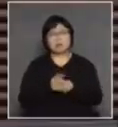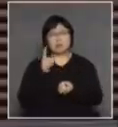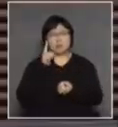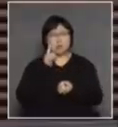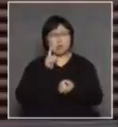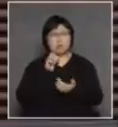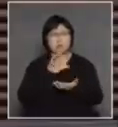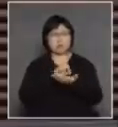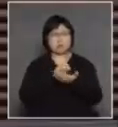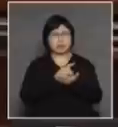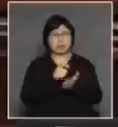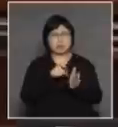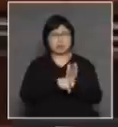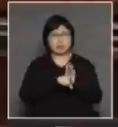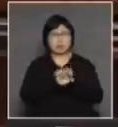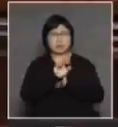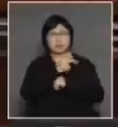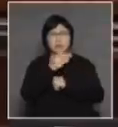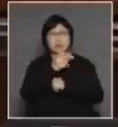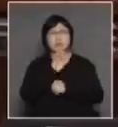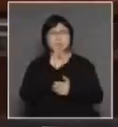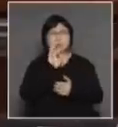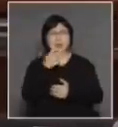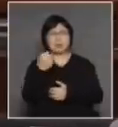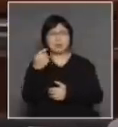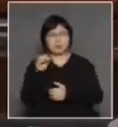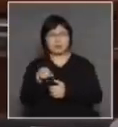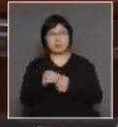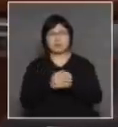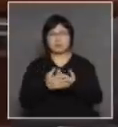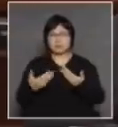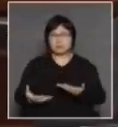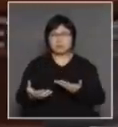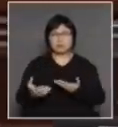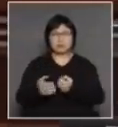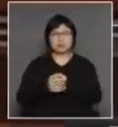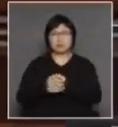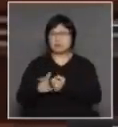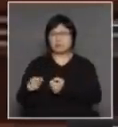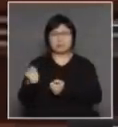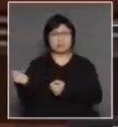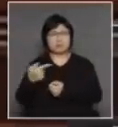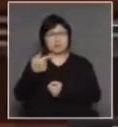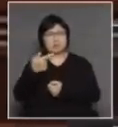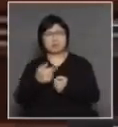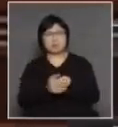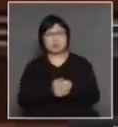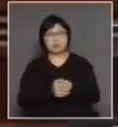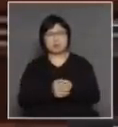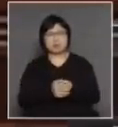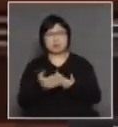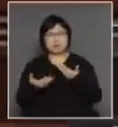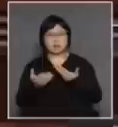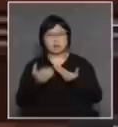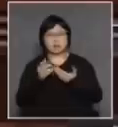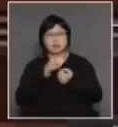每年的平均盈餘是350億，而家曾司長係更上一層樓，可能佢嘅目標